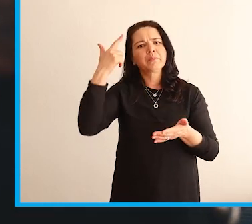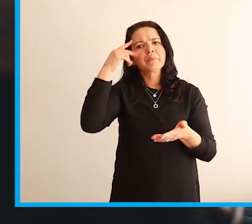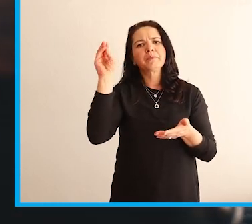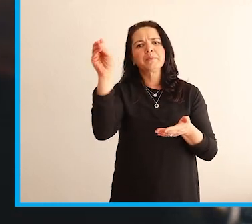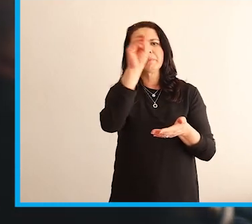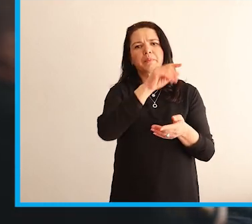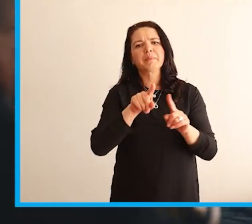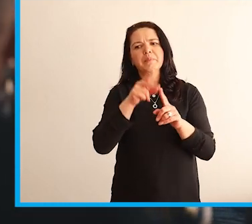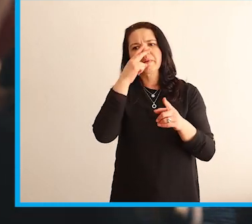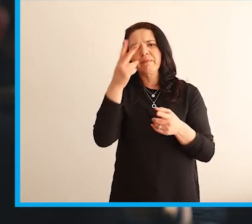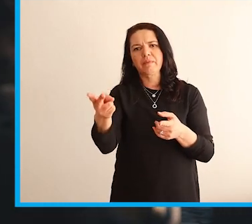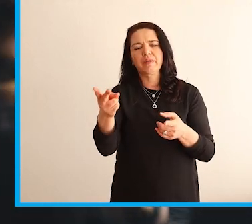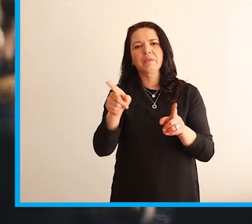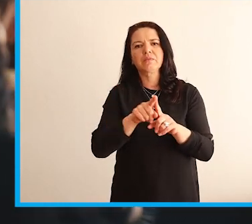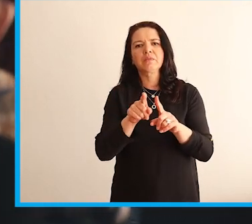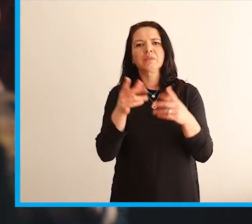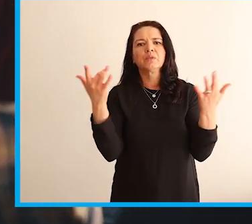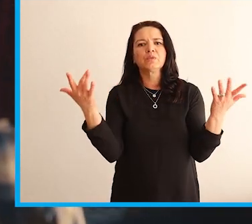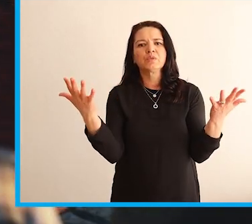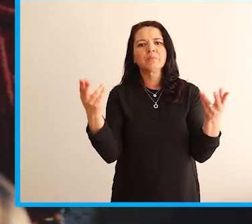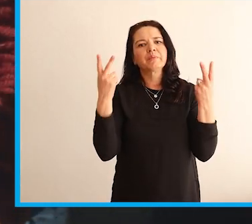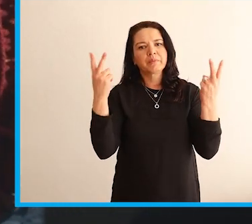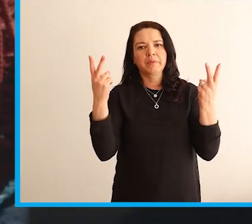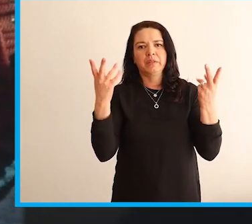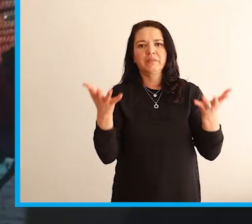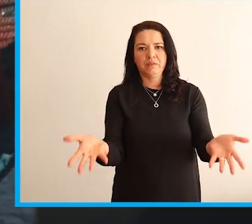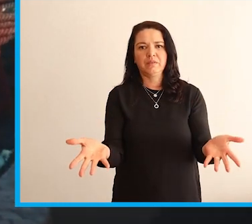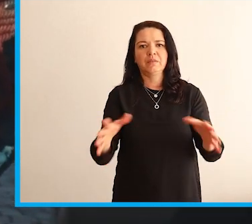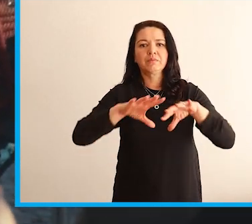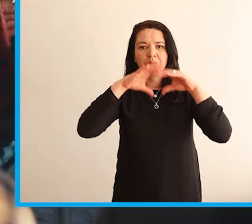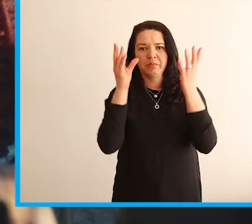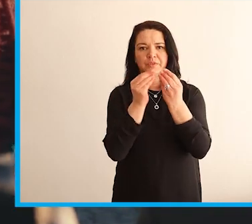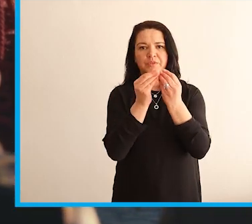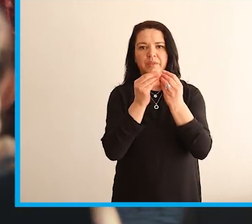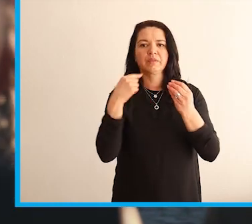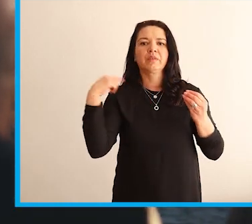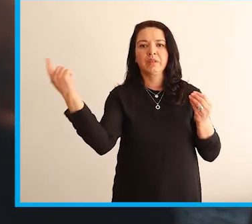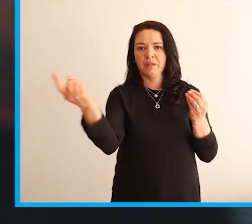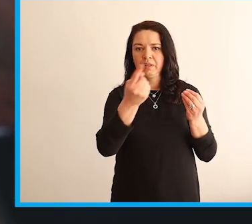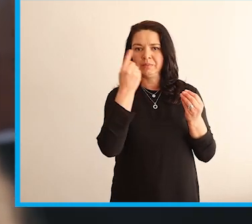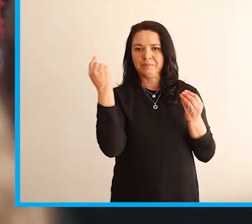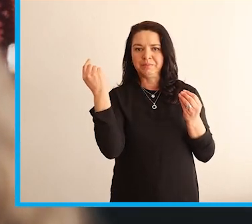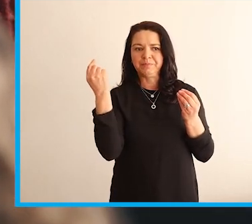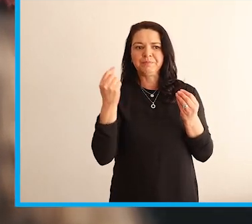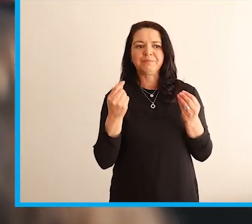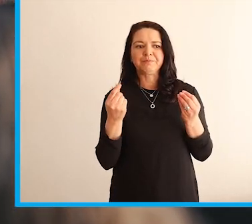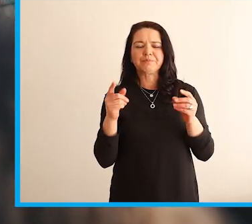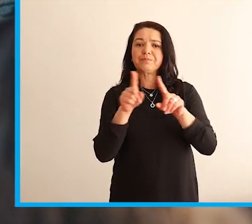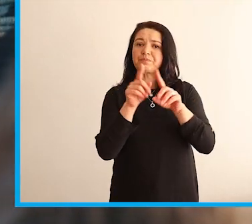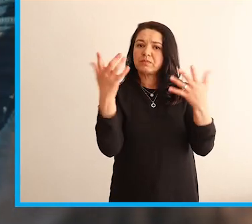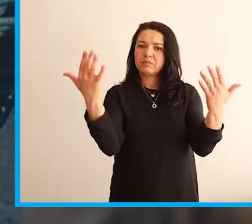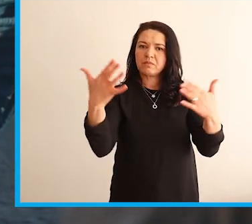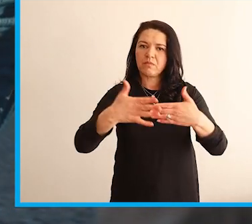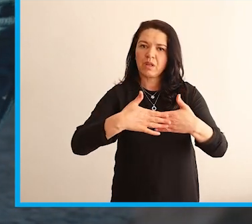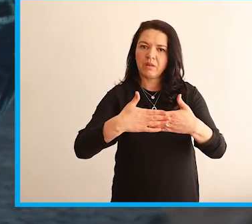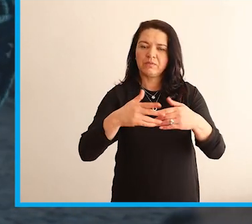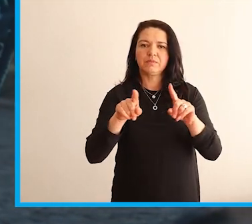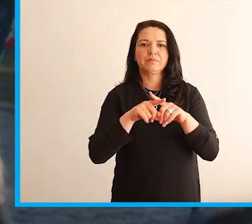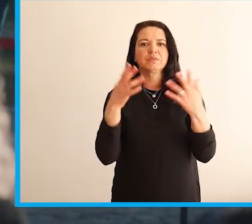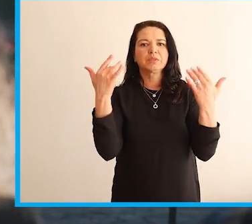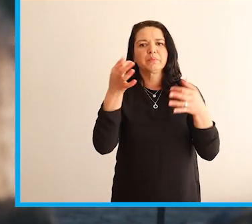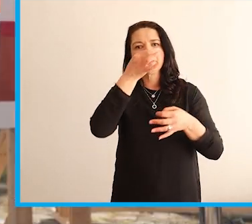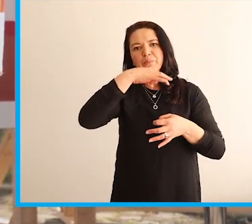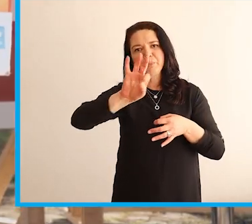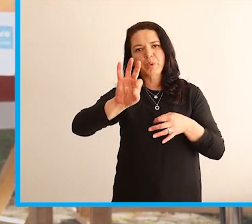kush prej nesh disa herë, që është e rëndësishme për gjithë ne, me qenë sa më afër, me